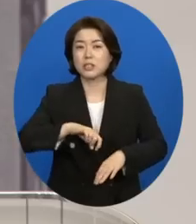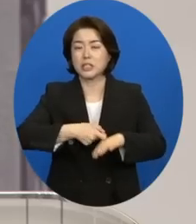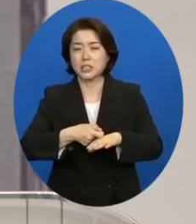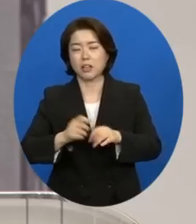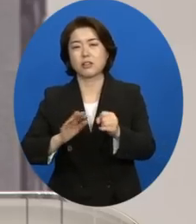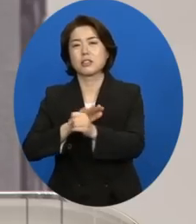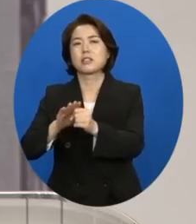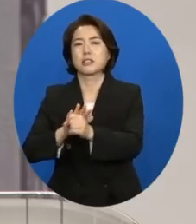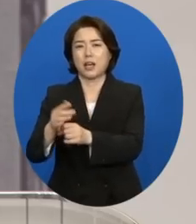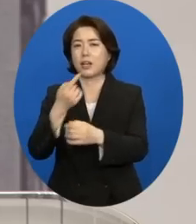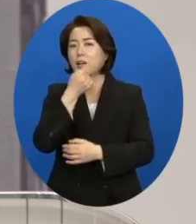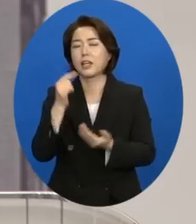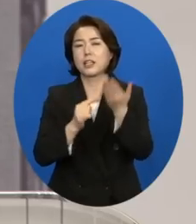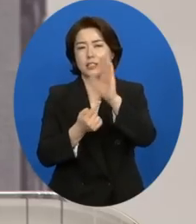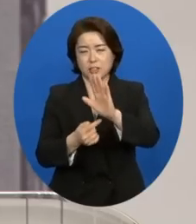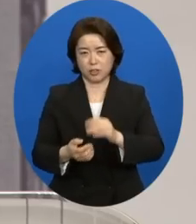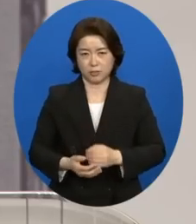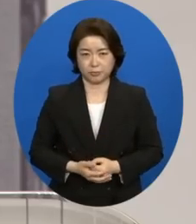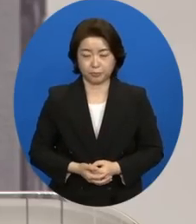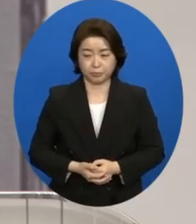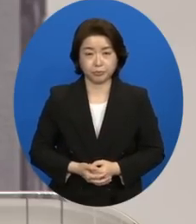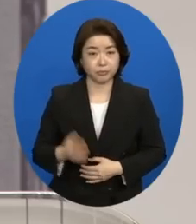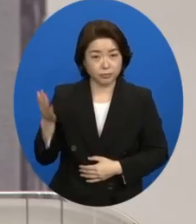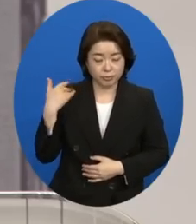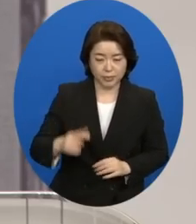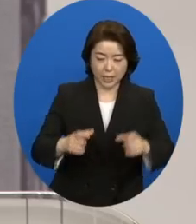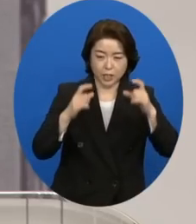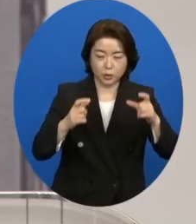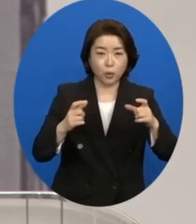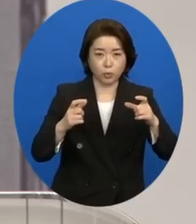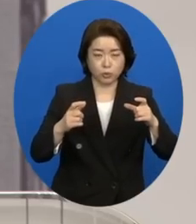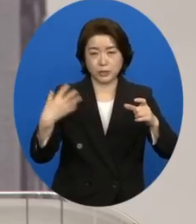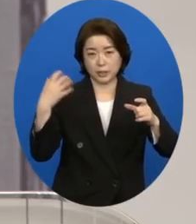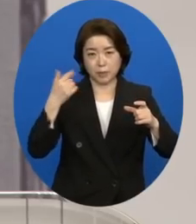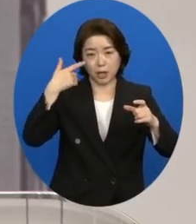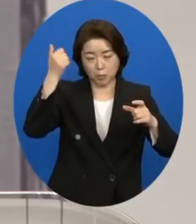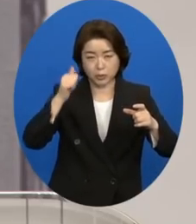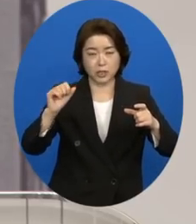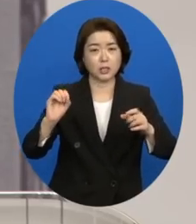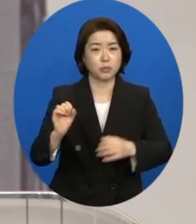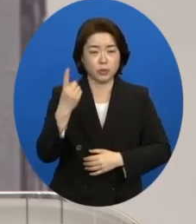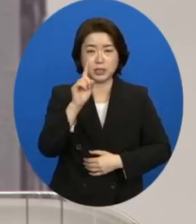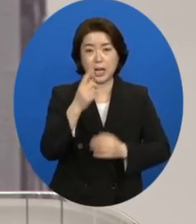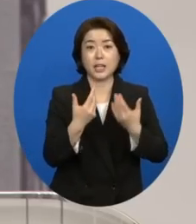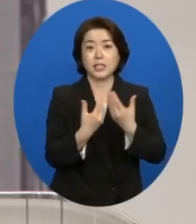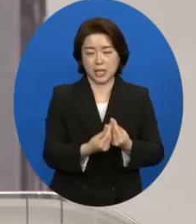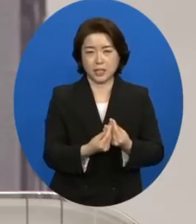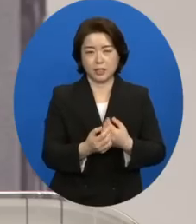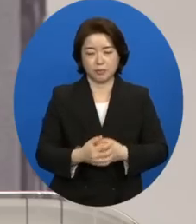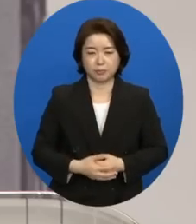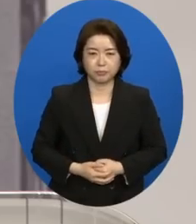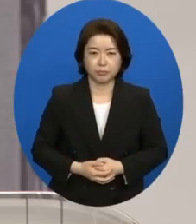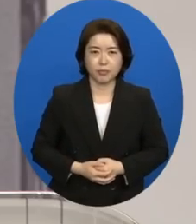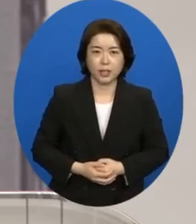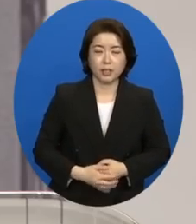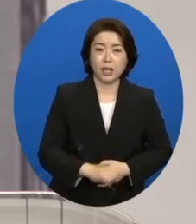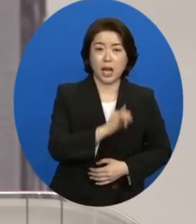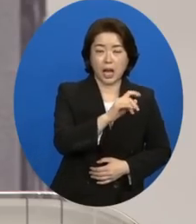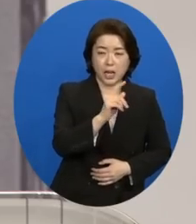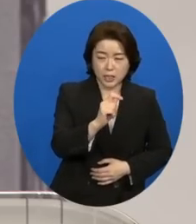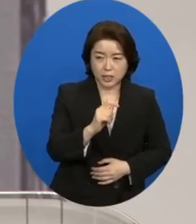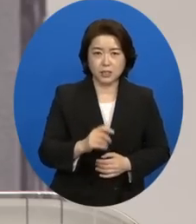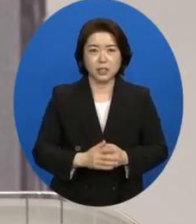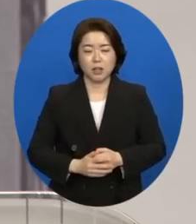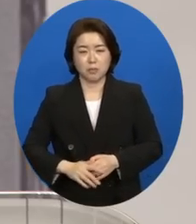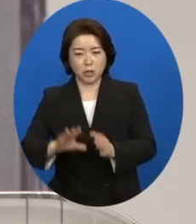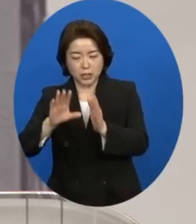사연을 가진 성도님의 이야기를 들었어요 이분이 사업을 하셨는데이 아이템과 아이디어와 시기가이 삼박자가 잘 맞아 가지고 사업이